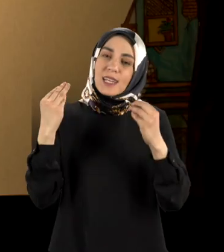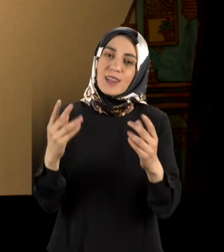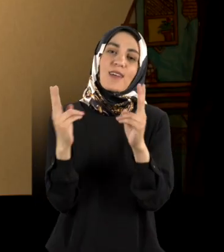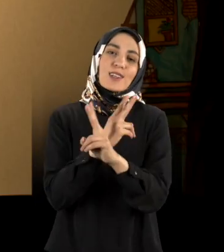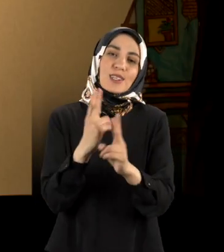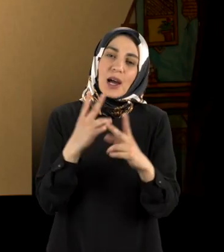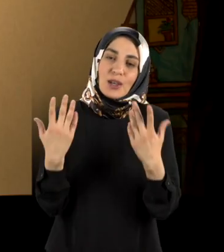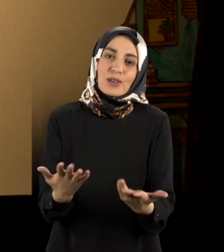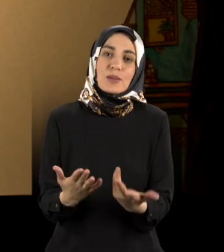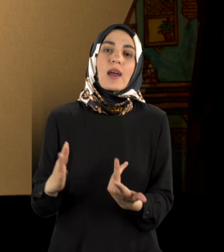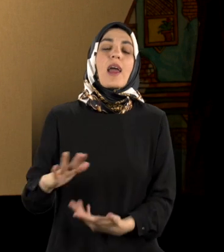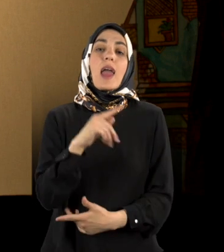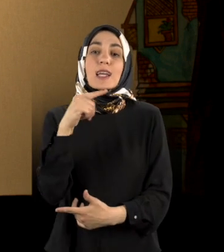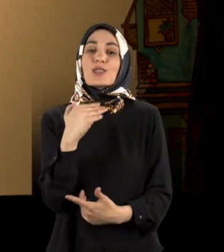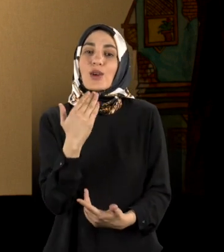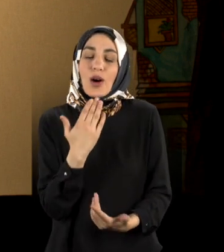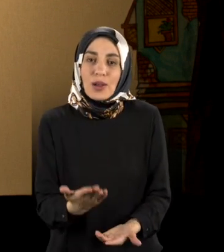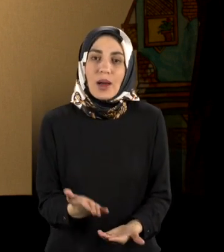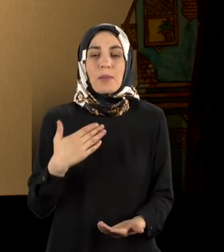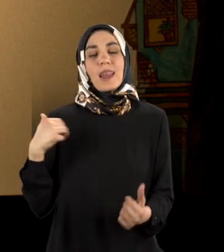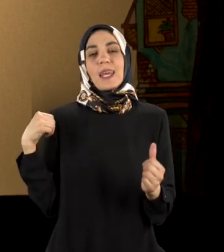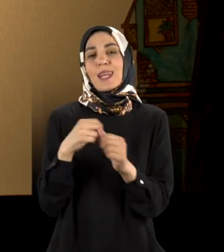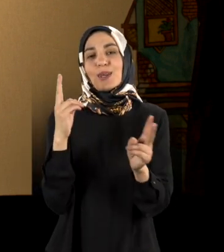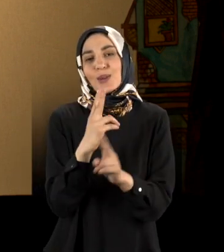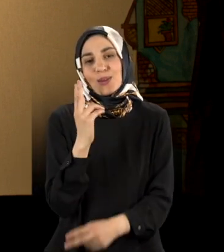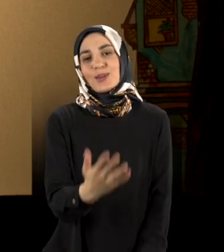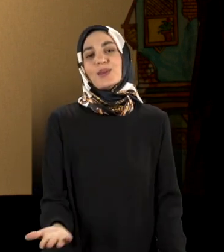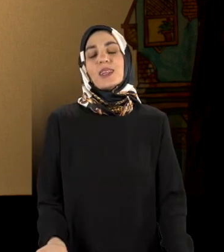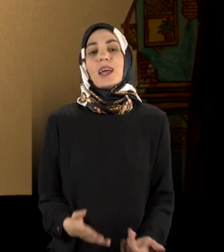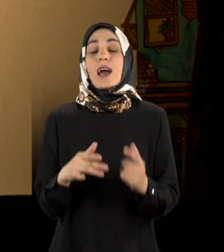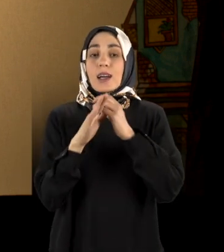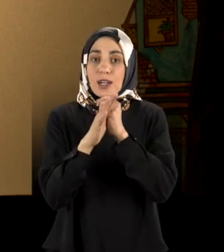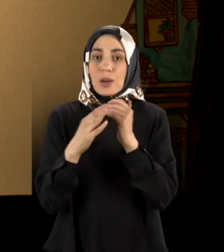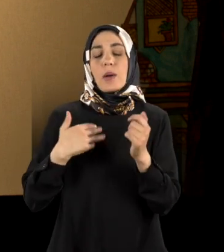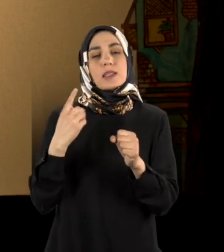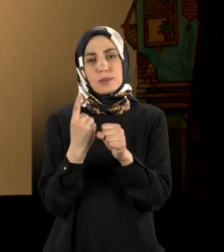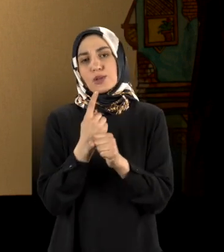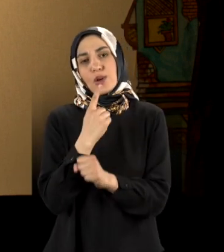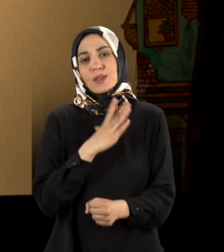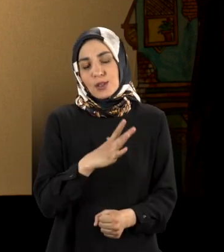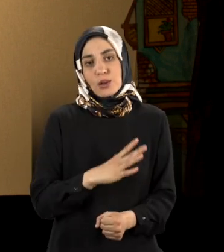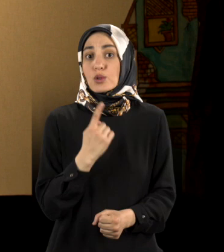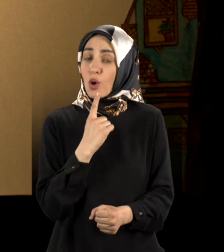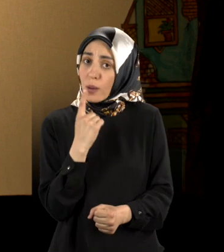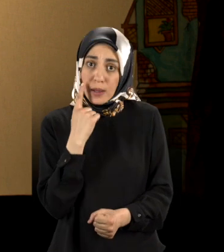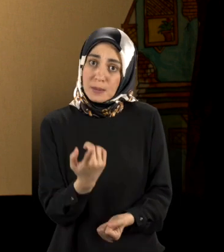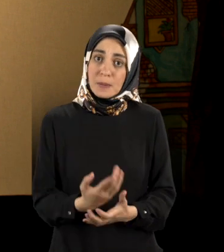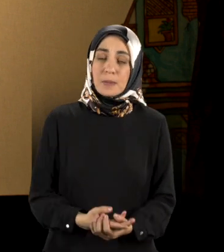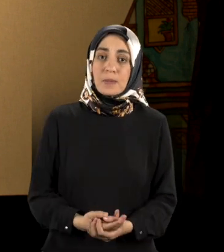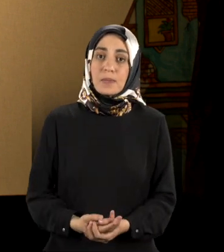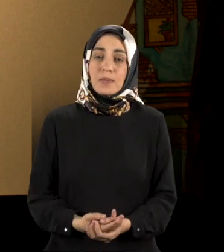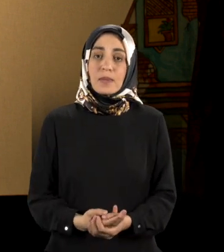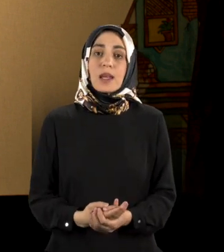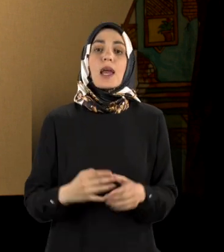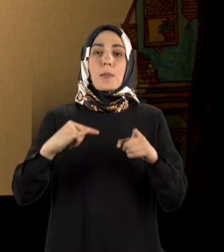Allah iyiliğini versin karagözüm Eksik olma beni yine güldürdün karagözüm Ben sana bir şey söyleyeceğim